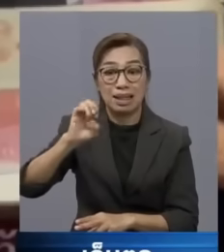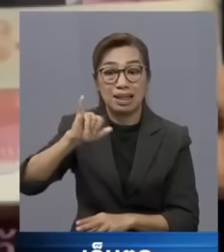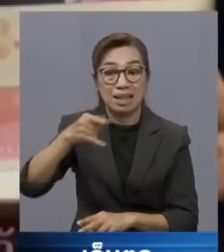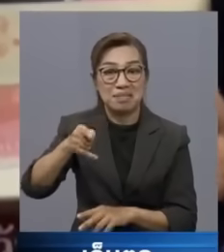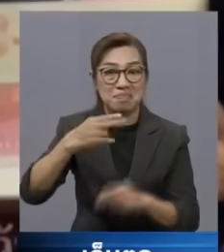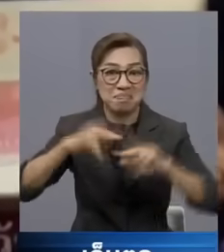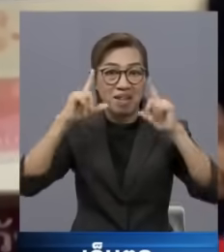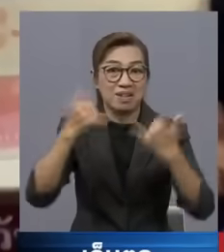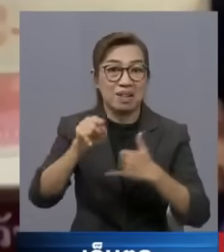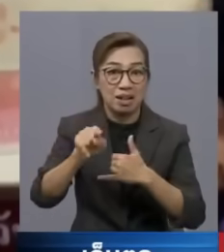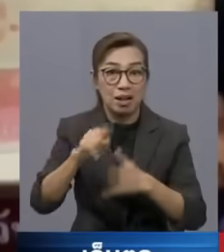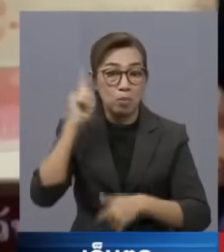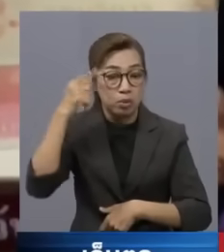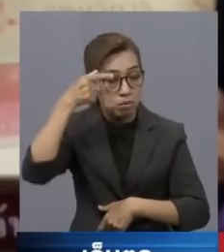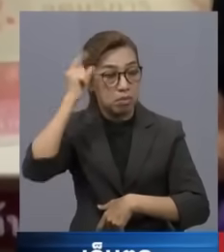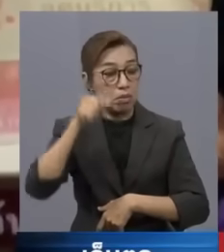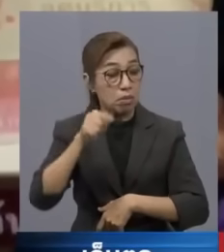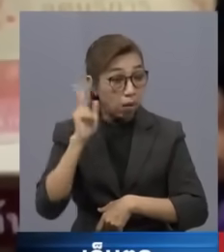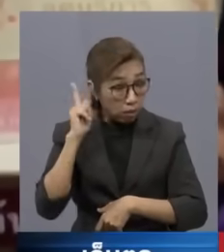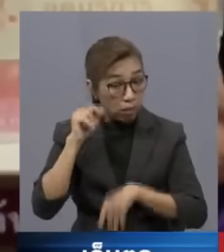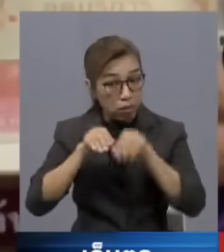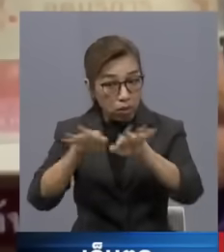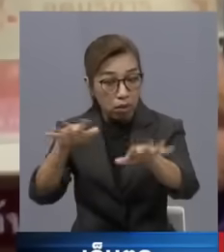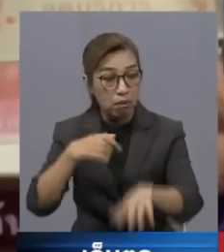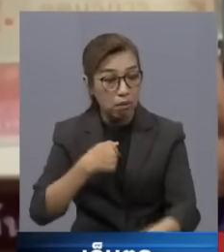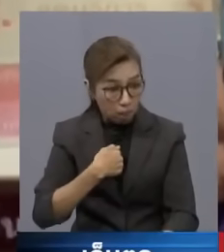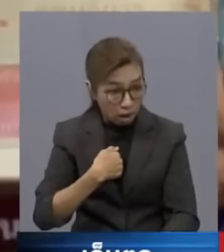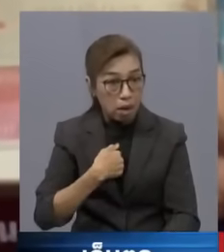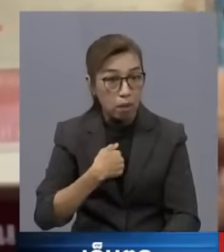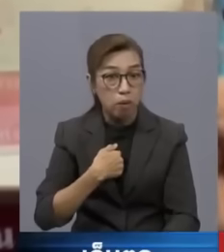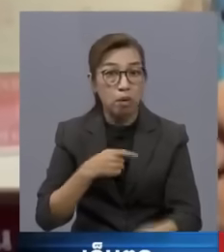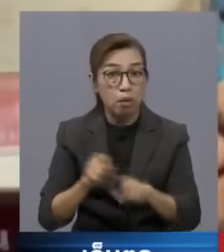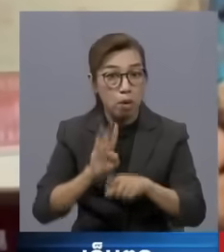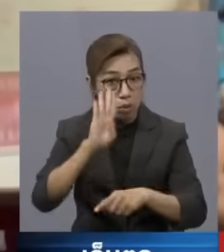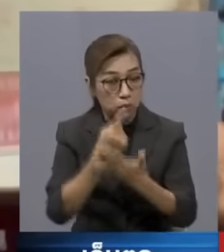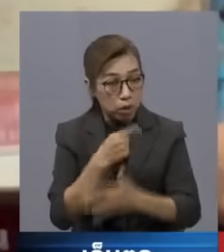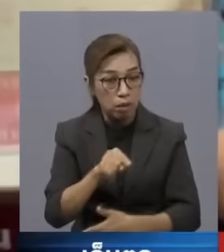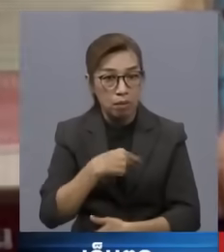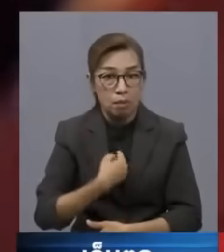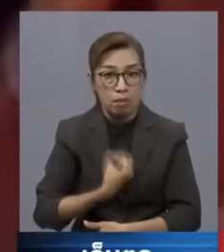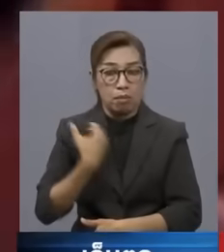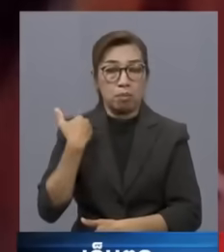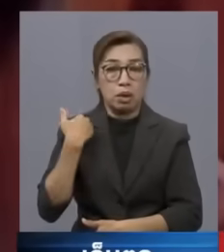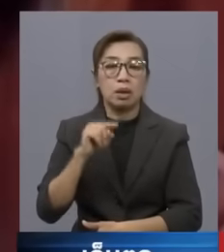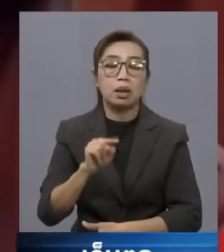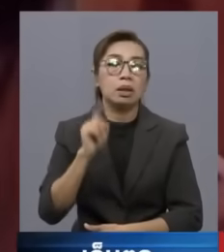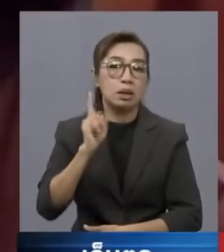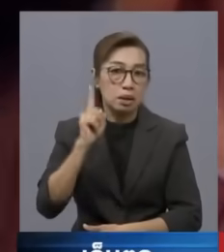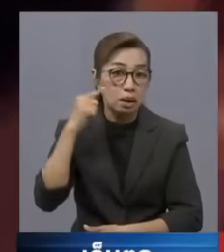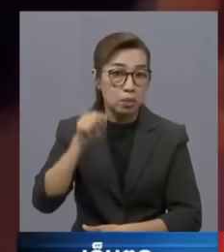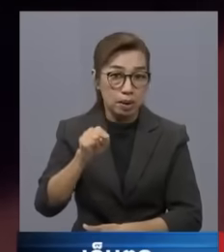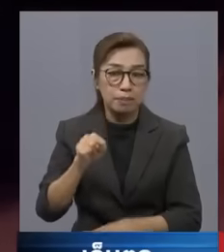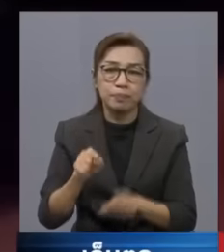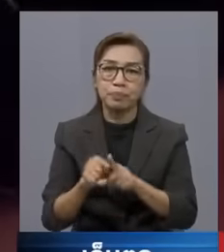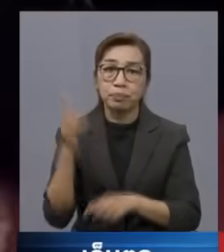ณขณะนี้ปรากฏว่าเธอก็งงนะครับกับกระแสข่าวที่เกิดขึ้นแล้วก็ประทับใจด้วยที่ผ่านมาเนี่ยนะครับไม่